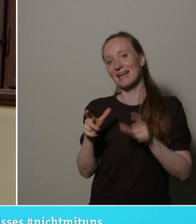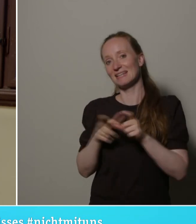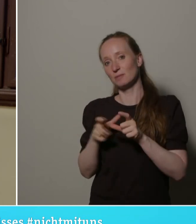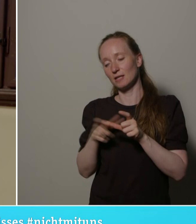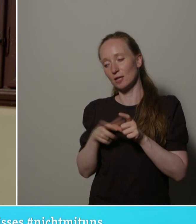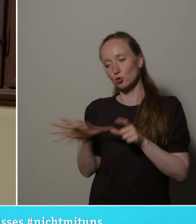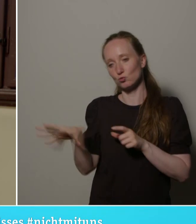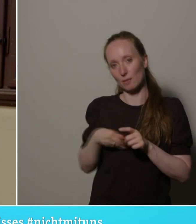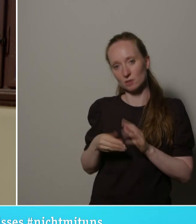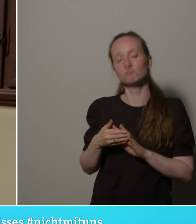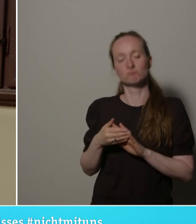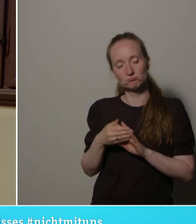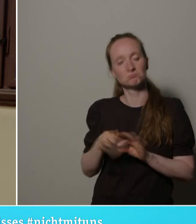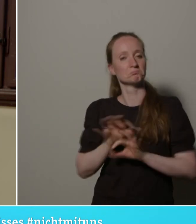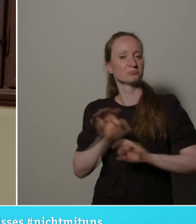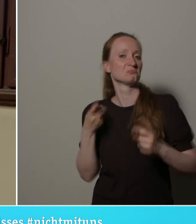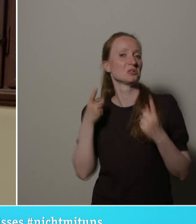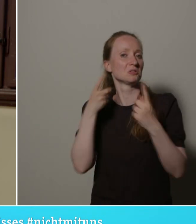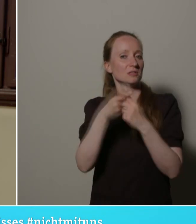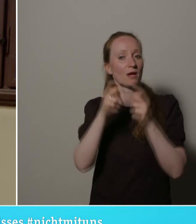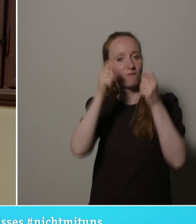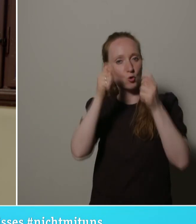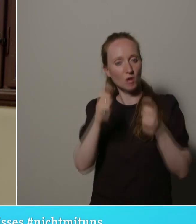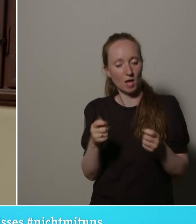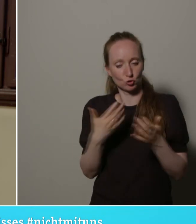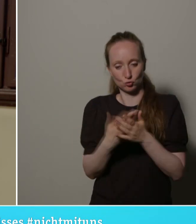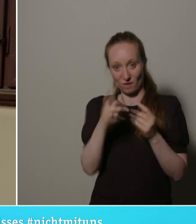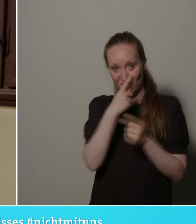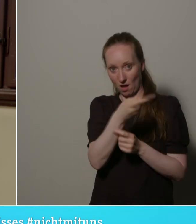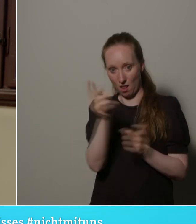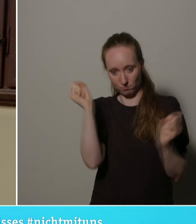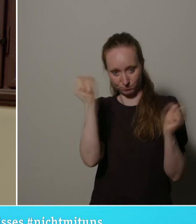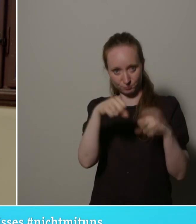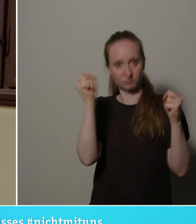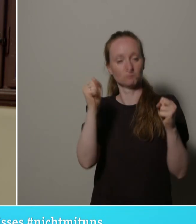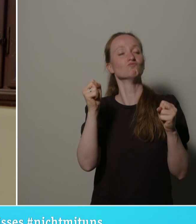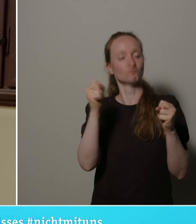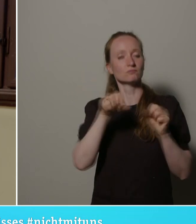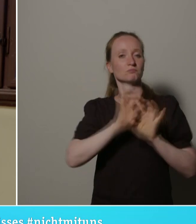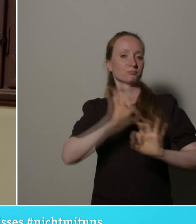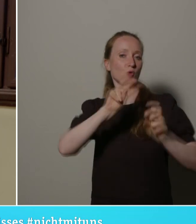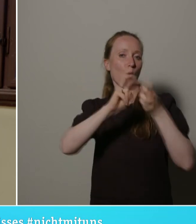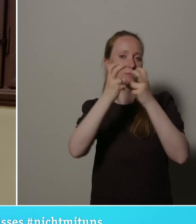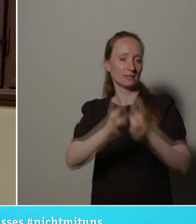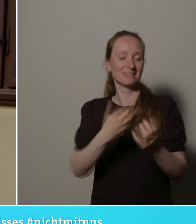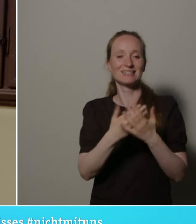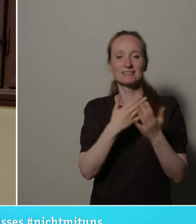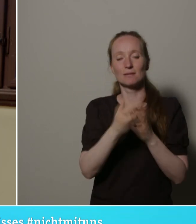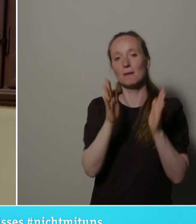zu einem Ziel kommen und zu einem Vorschlag, den wir auch umsetzen können. Und deswegen möchte ich gerne noch mal für diesen